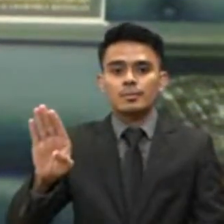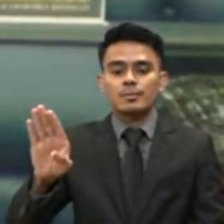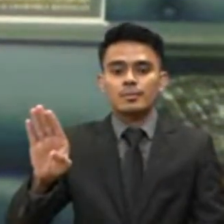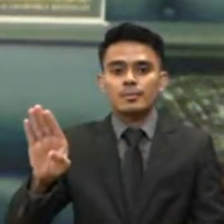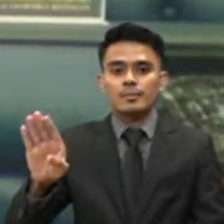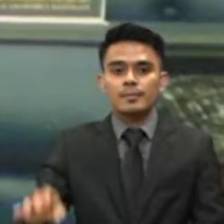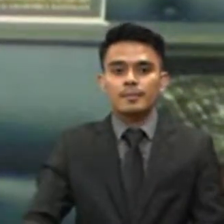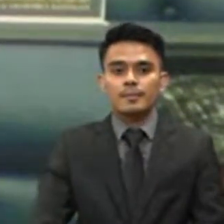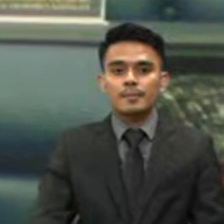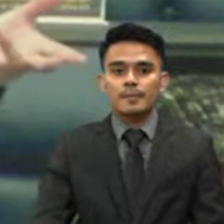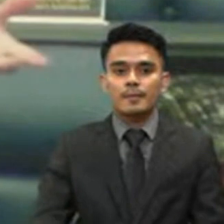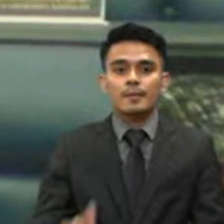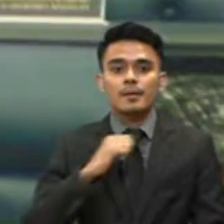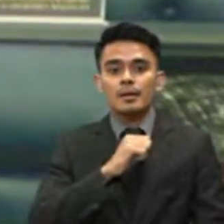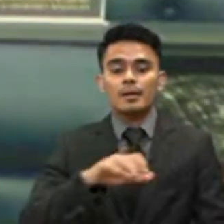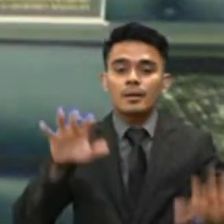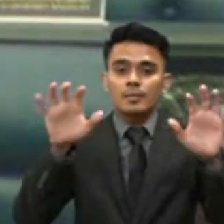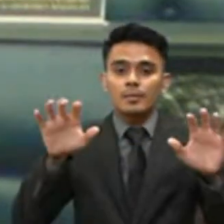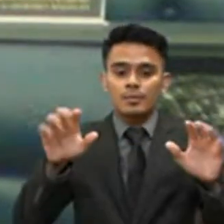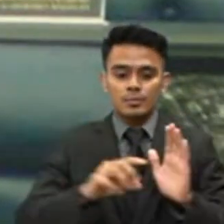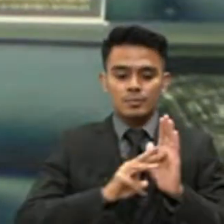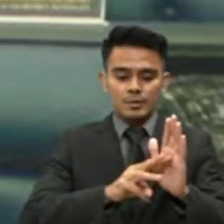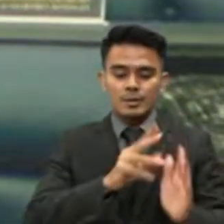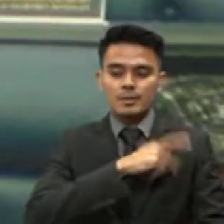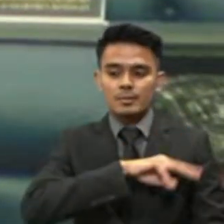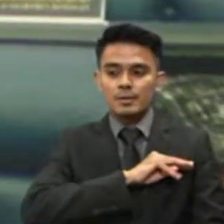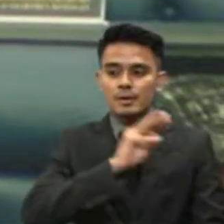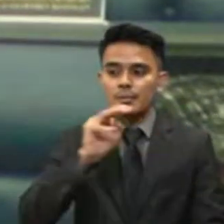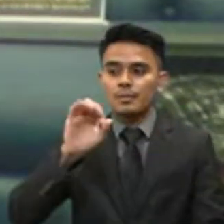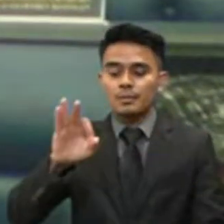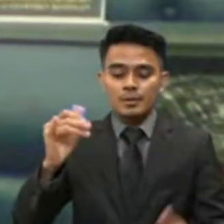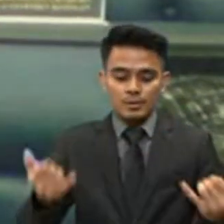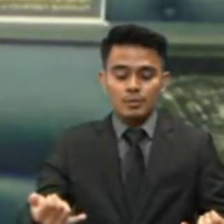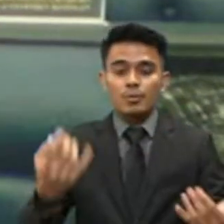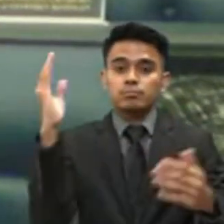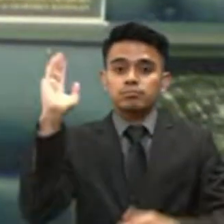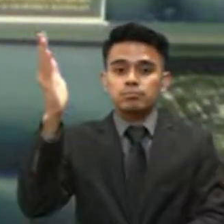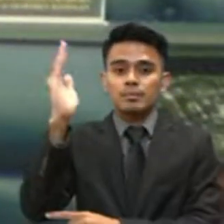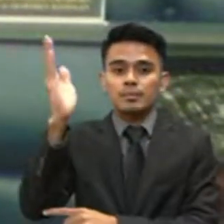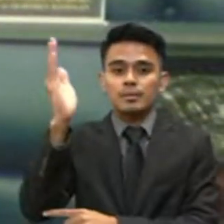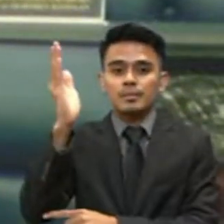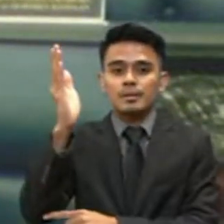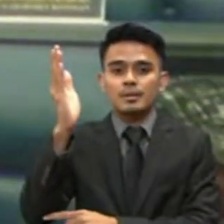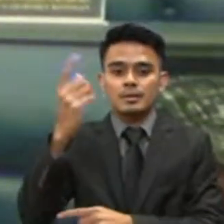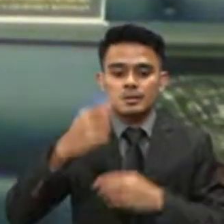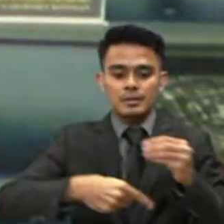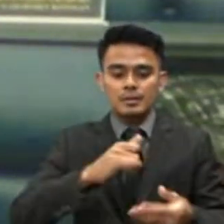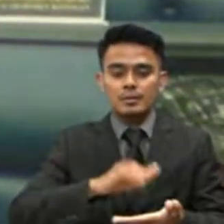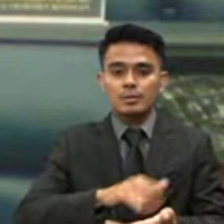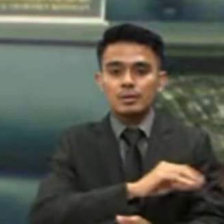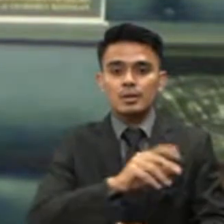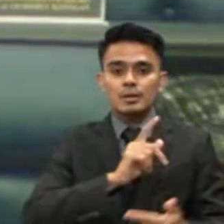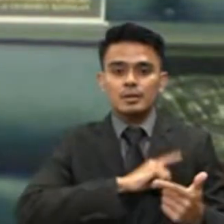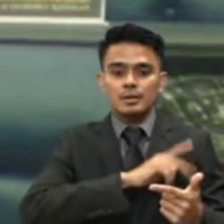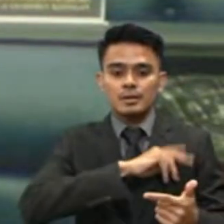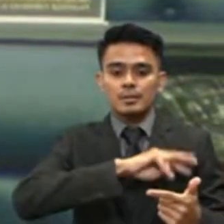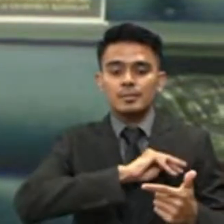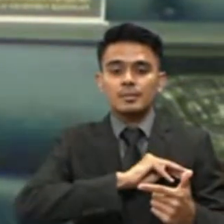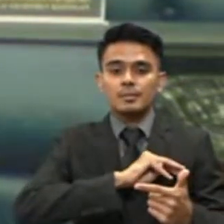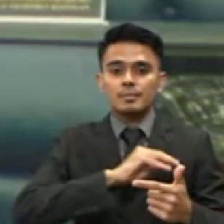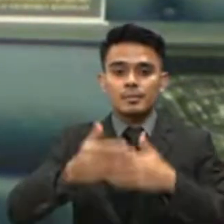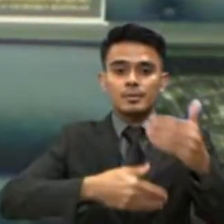ya yang pada zaman kerajaan Sebelum itu yang semakin menurun